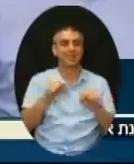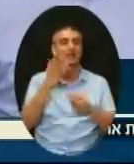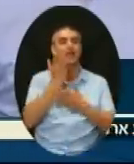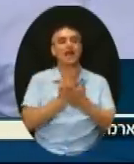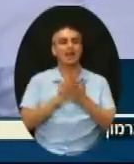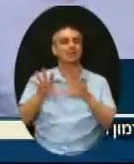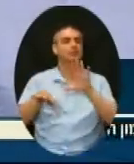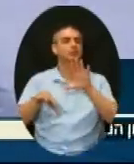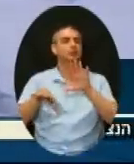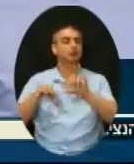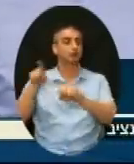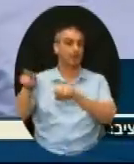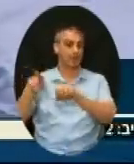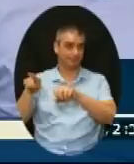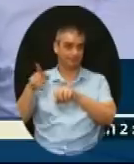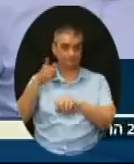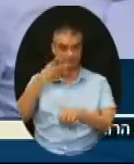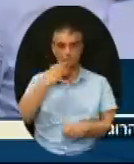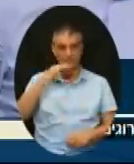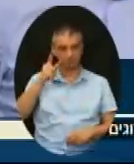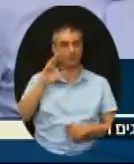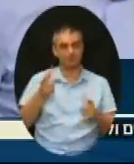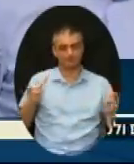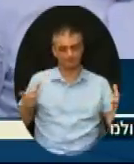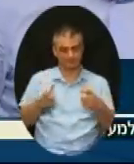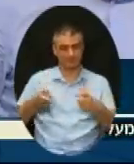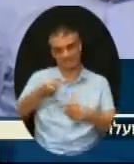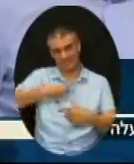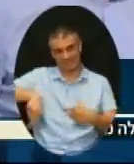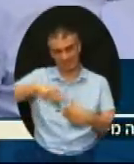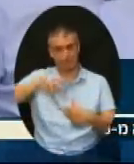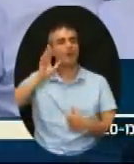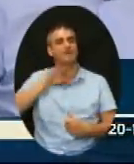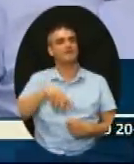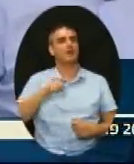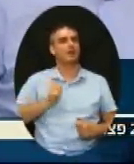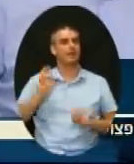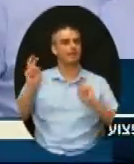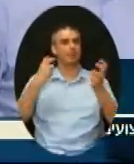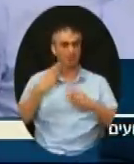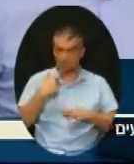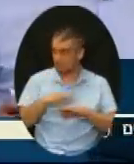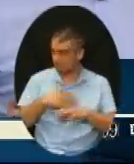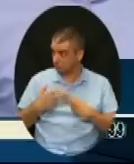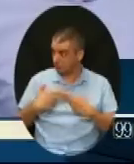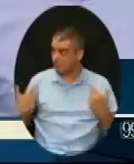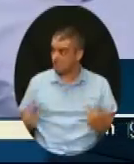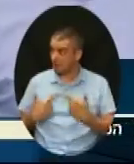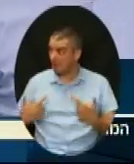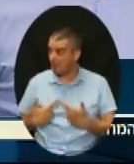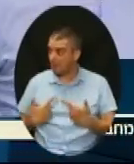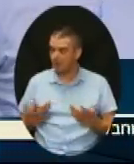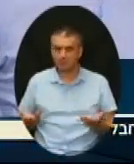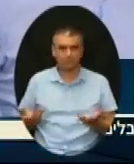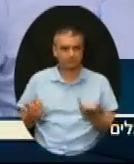השטחים, על כיתור ועל גיוס מילואים. אלו ארבע אפשרויות שננקטות. אני לא יודע, תראי אורית. אם אתה אוסף